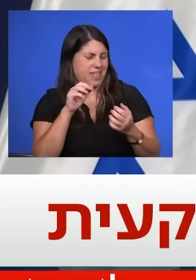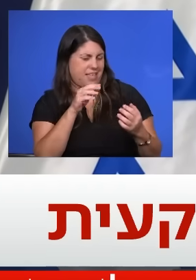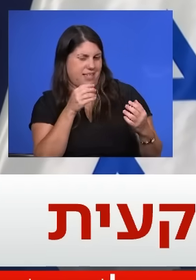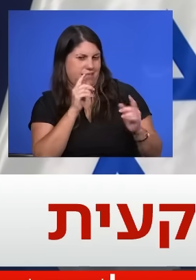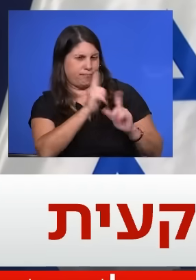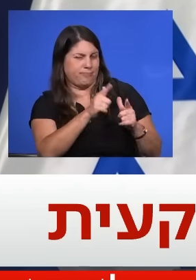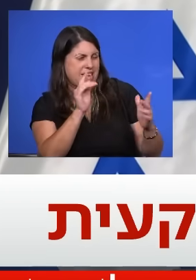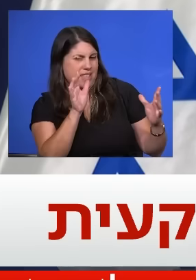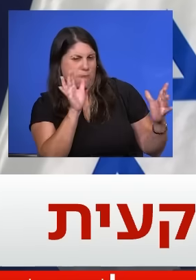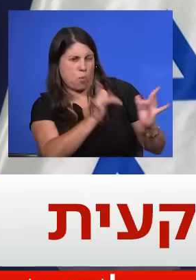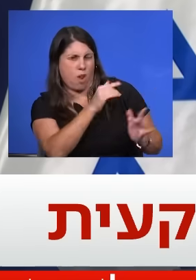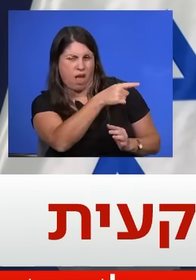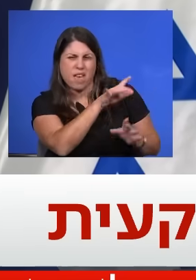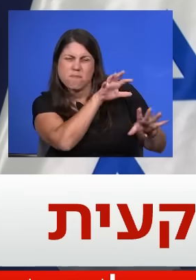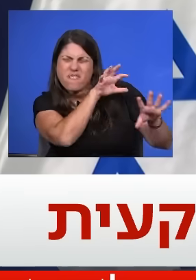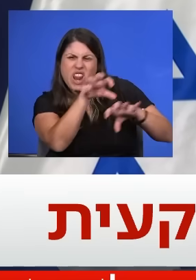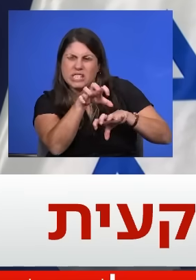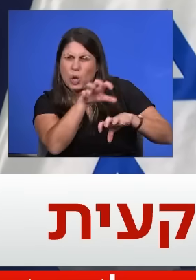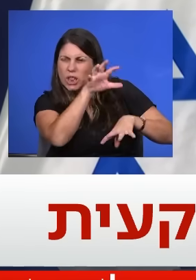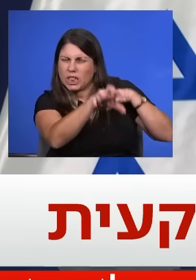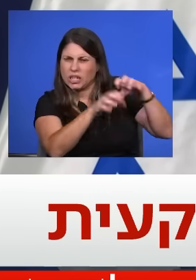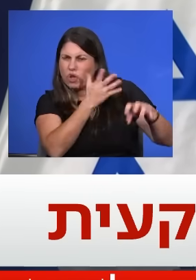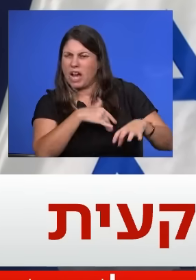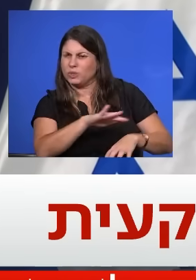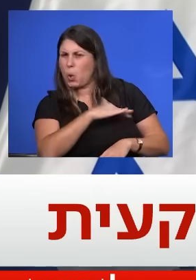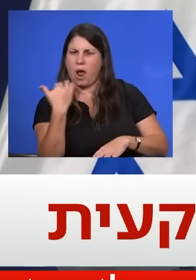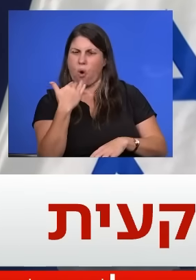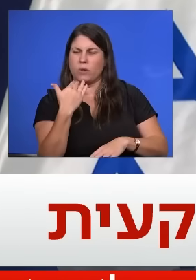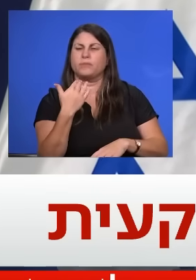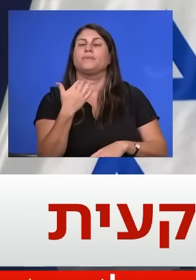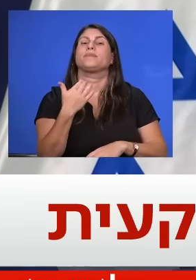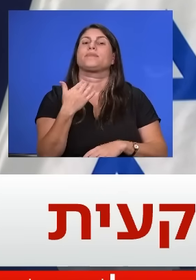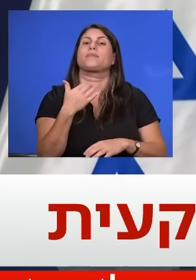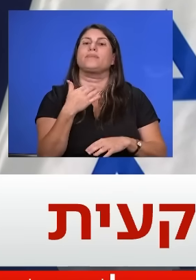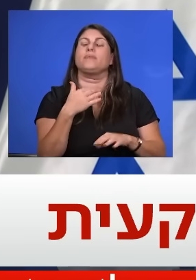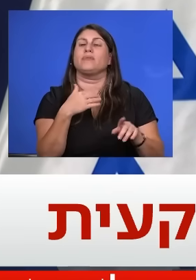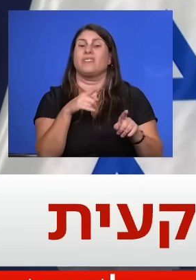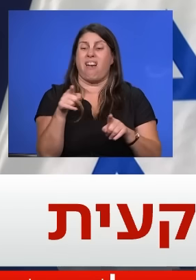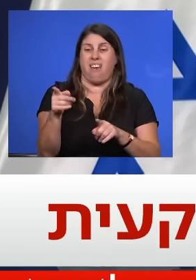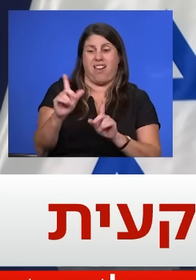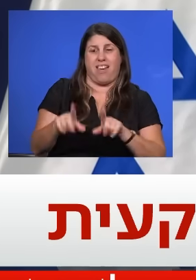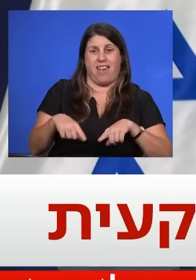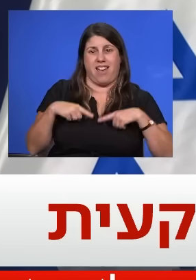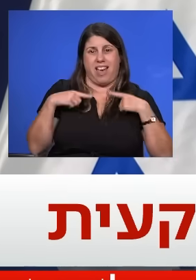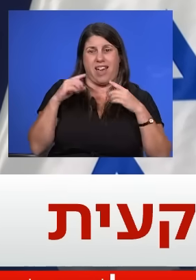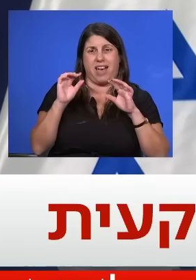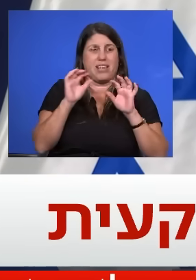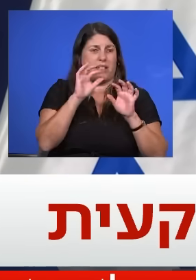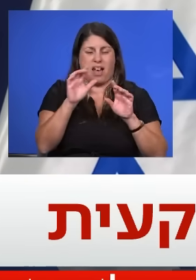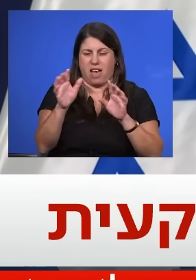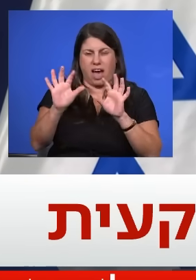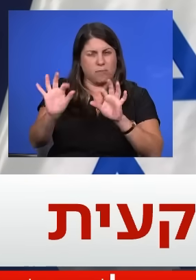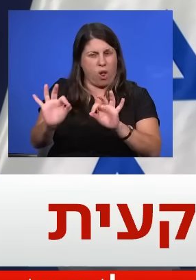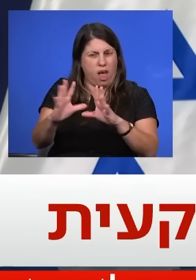לכלותנו. גדיעת חייהם היא כמו מטר חצים לליבנו.